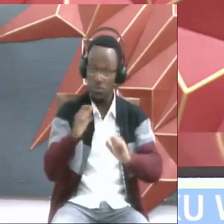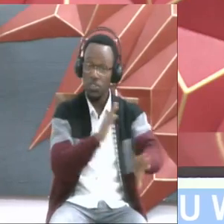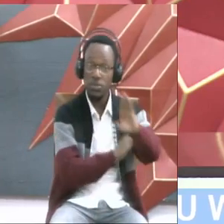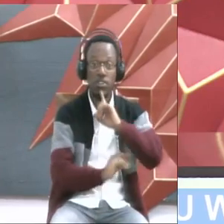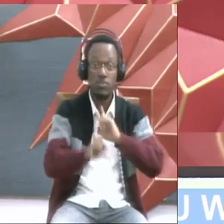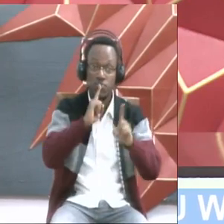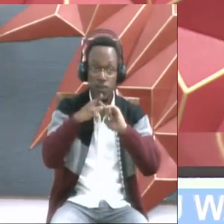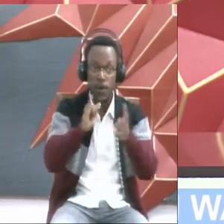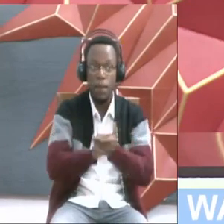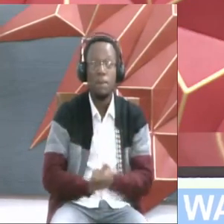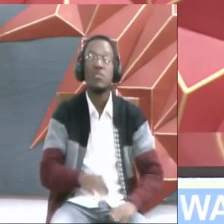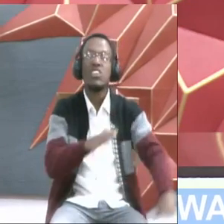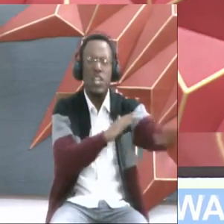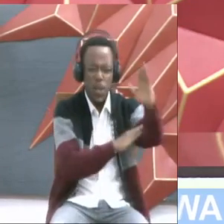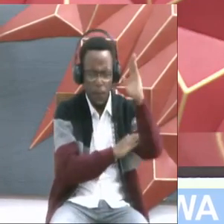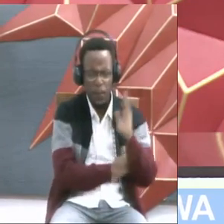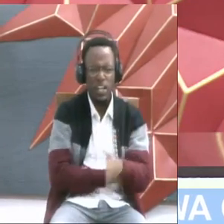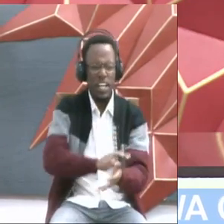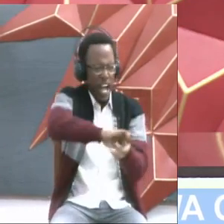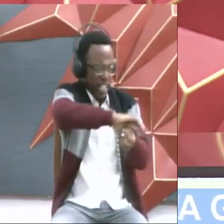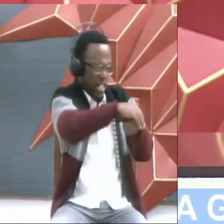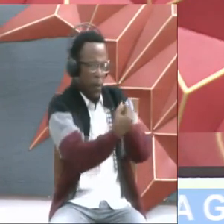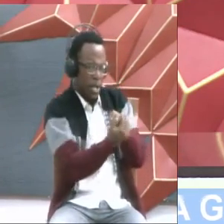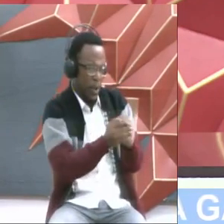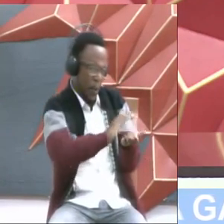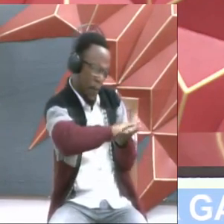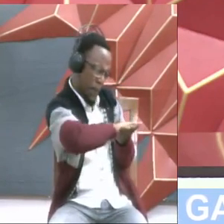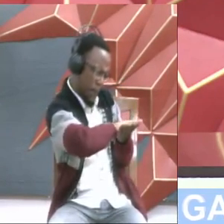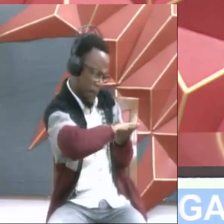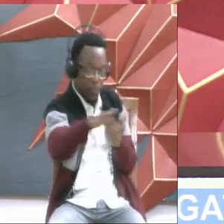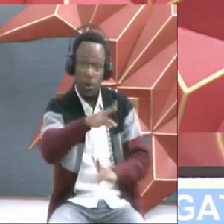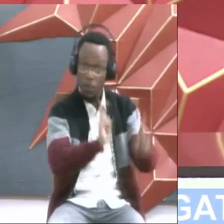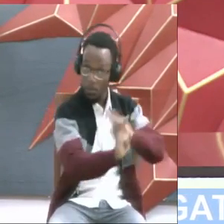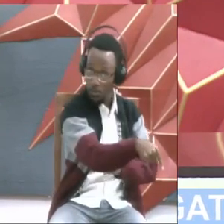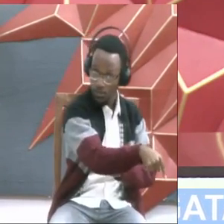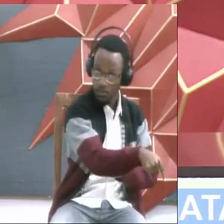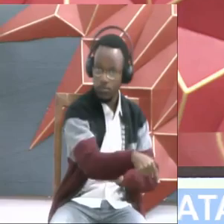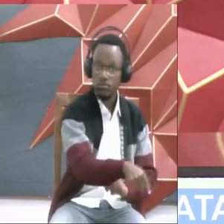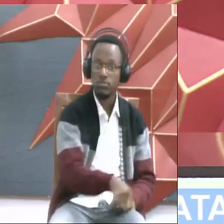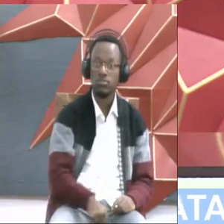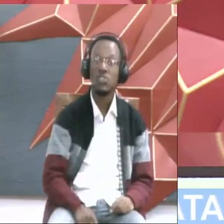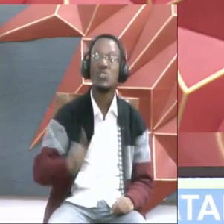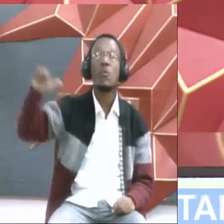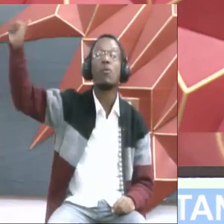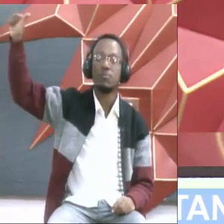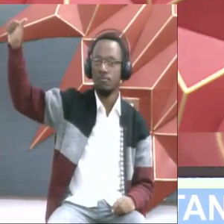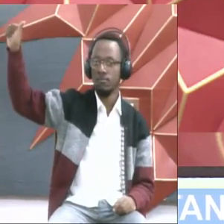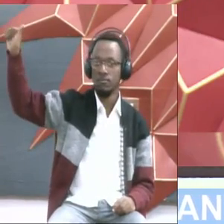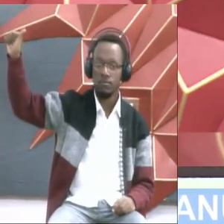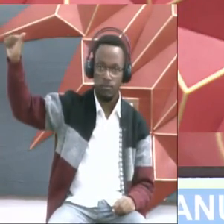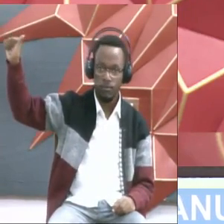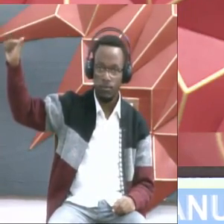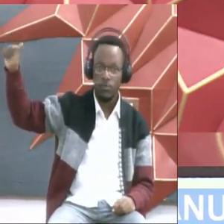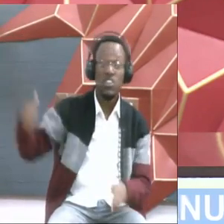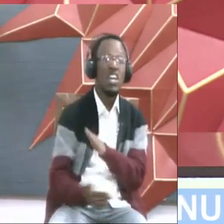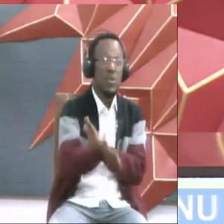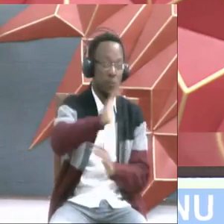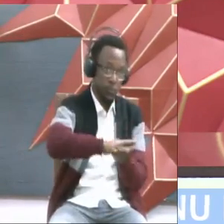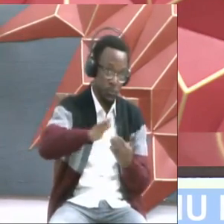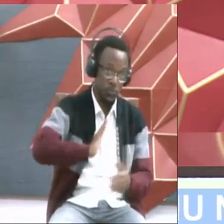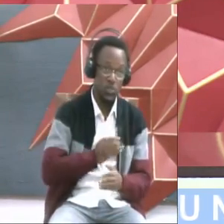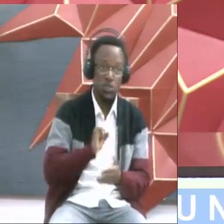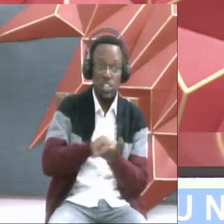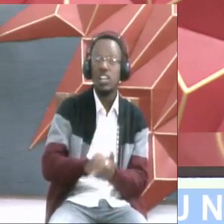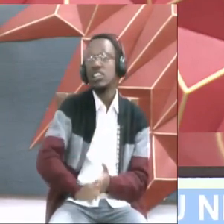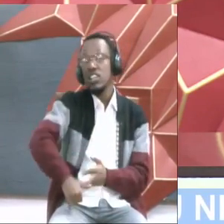ngo azobeza wenyene. Amen. Atweza kugira ngo ivyo